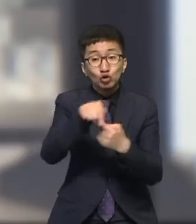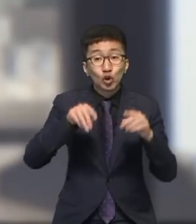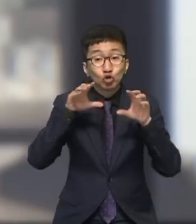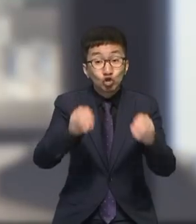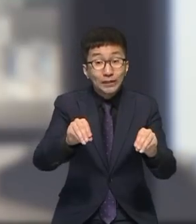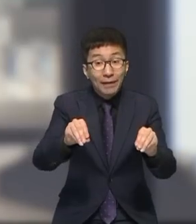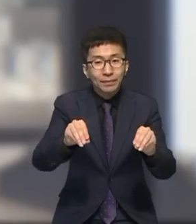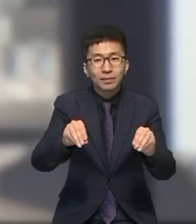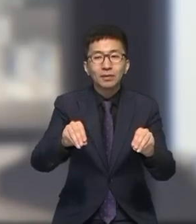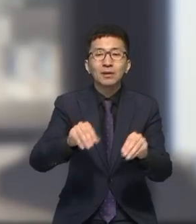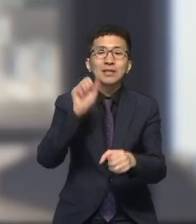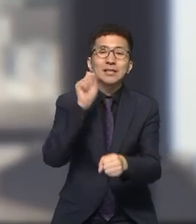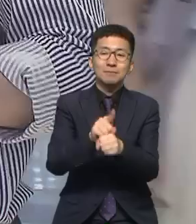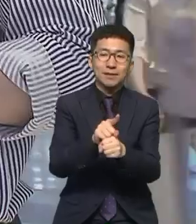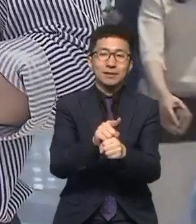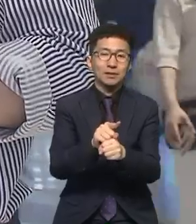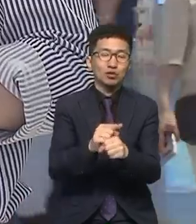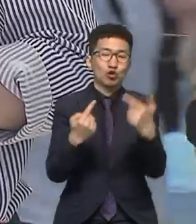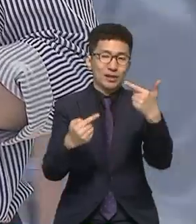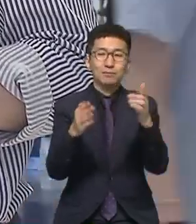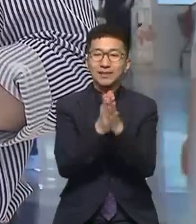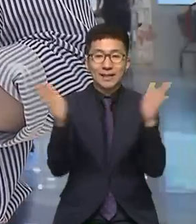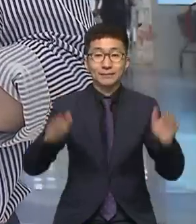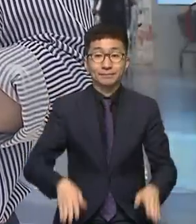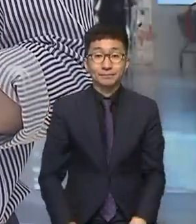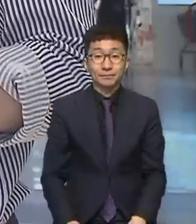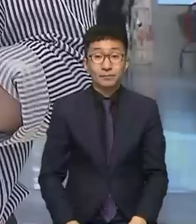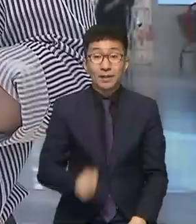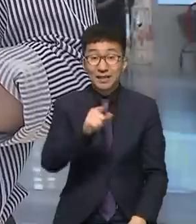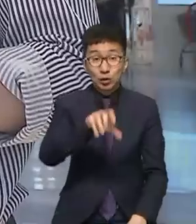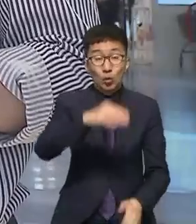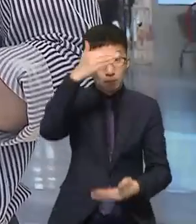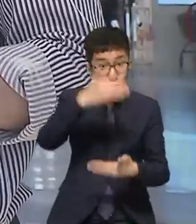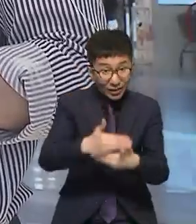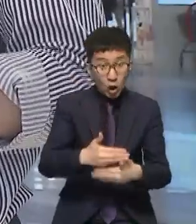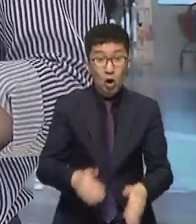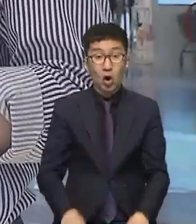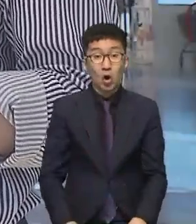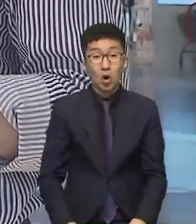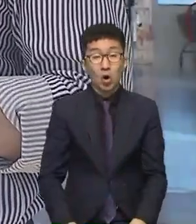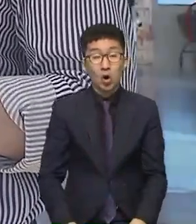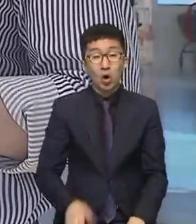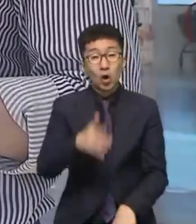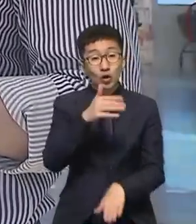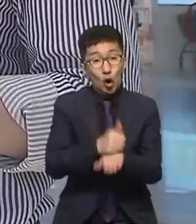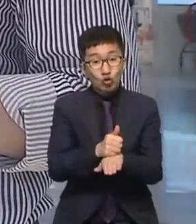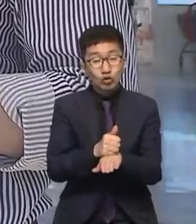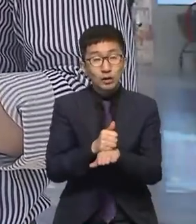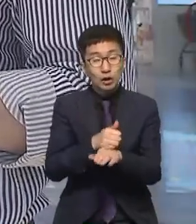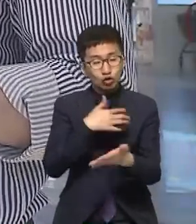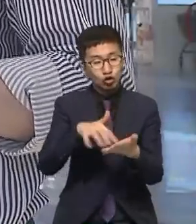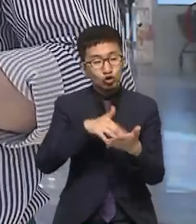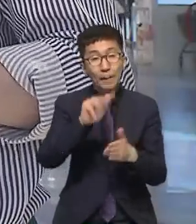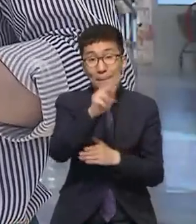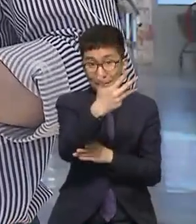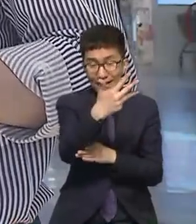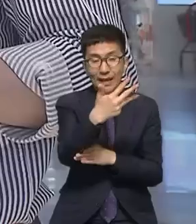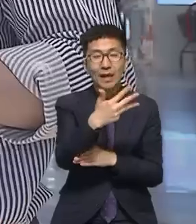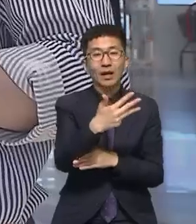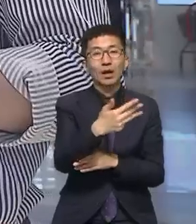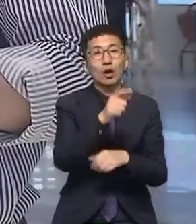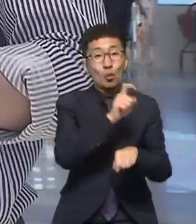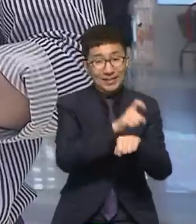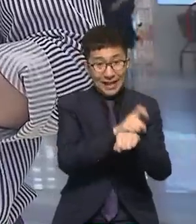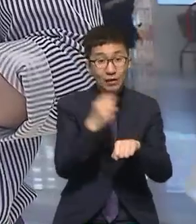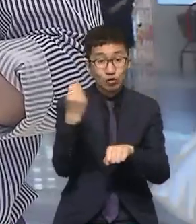이와 관계없이 시작됩니다. 당장 광복점이 문을 닫는다는 것은 이곳에 입주한 800여 개 업체 3천여 명이